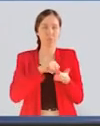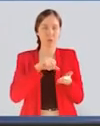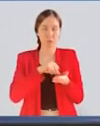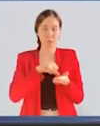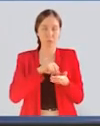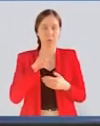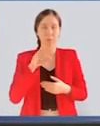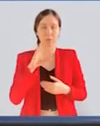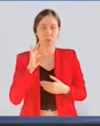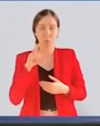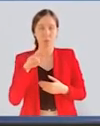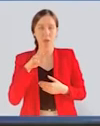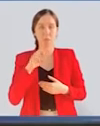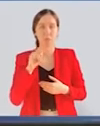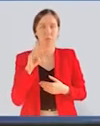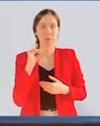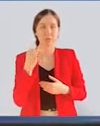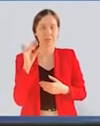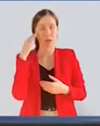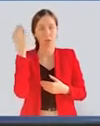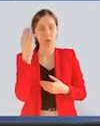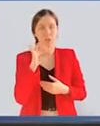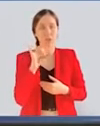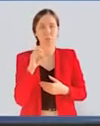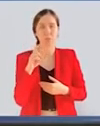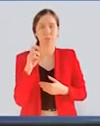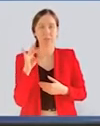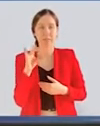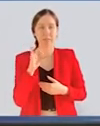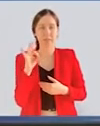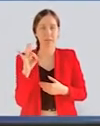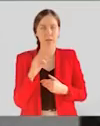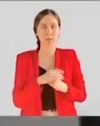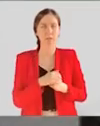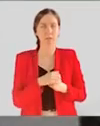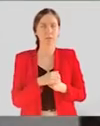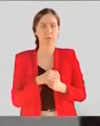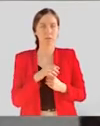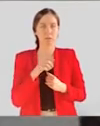полномочный посол Монгольской народной республики в СССР Царангин Гурбадам.